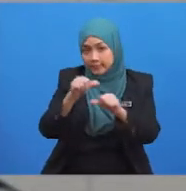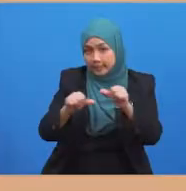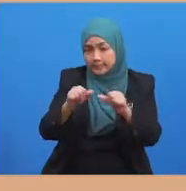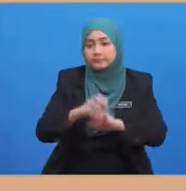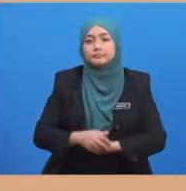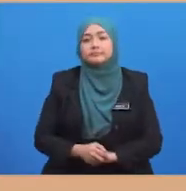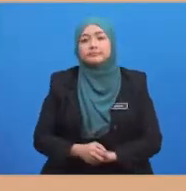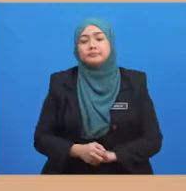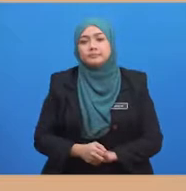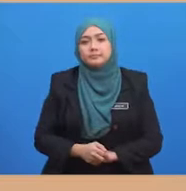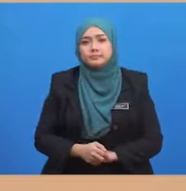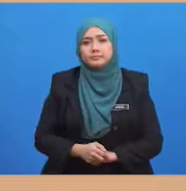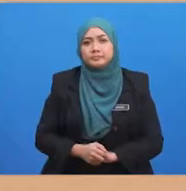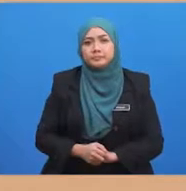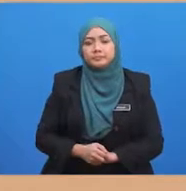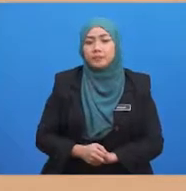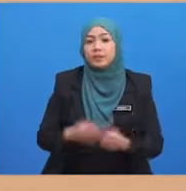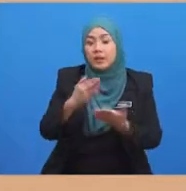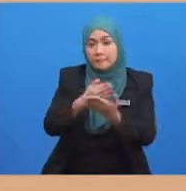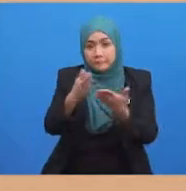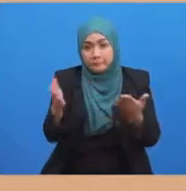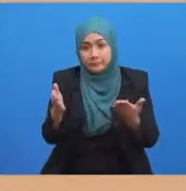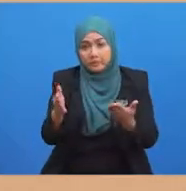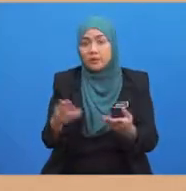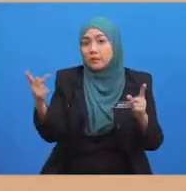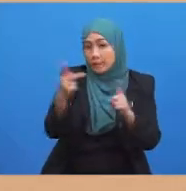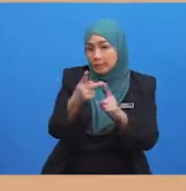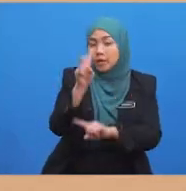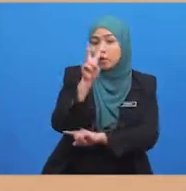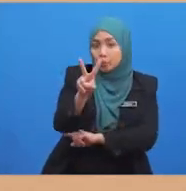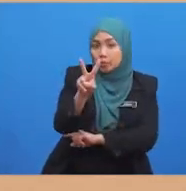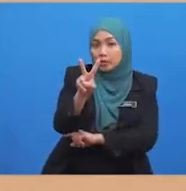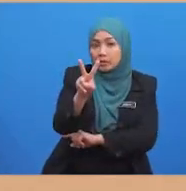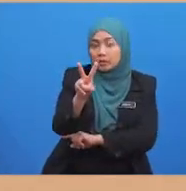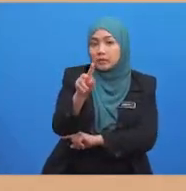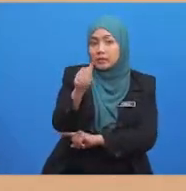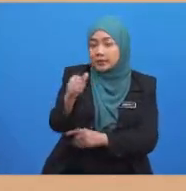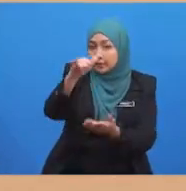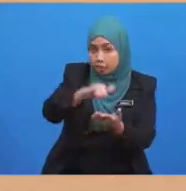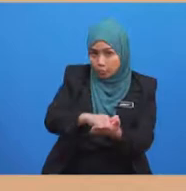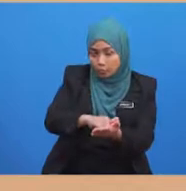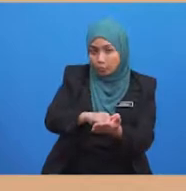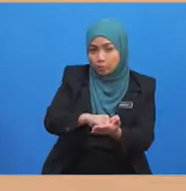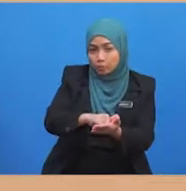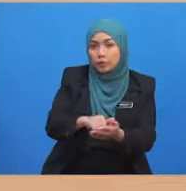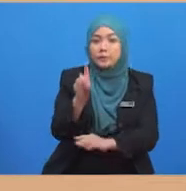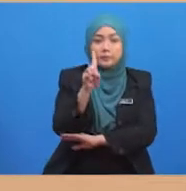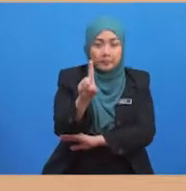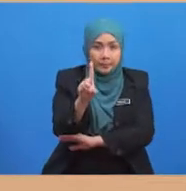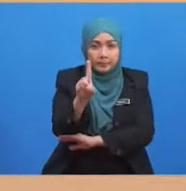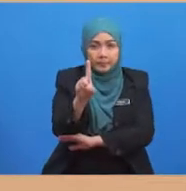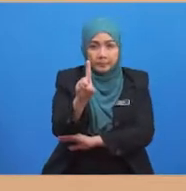Baiklah, polimer terbahagi kepada dua, iaitu yang